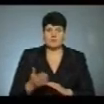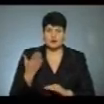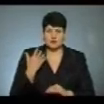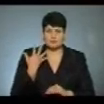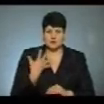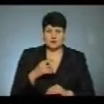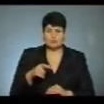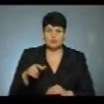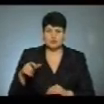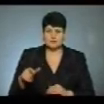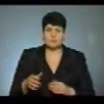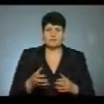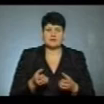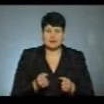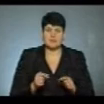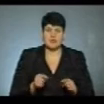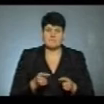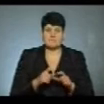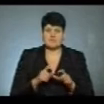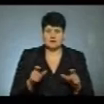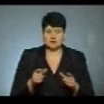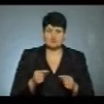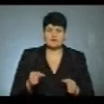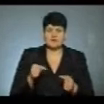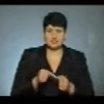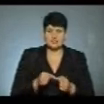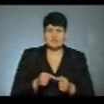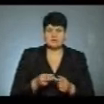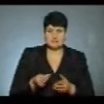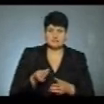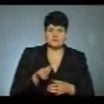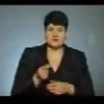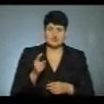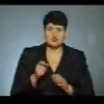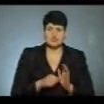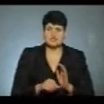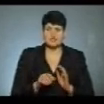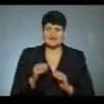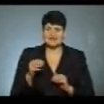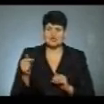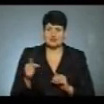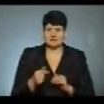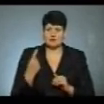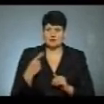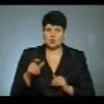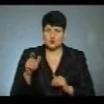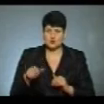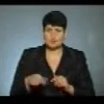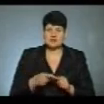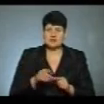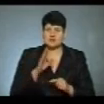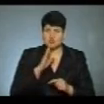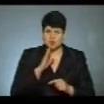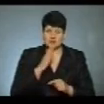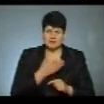запобіжний захід у виді тримання під вартою. І з визначення застави 4 особам 160 тисяч гривень, а одній особі, це жіночої